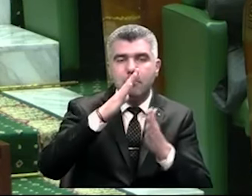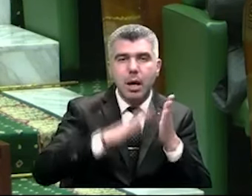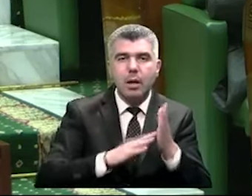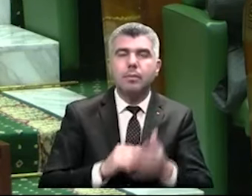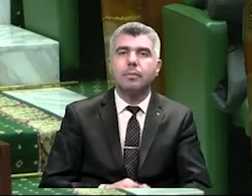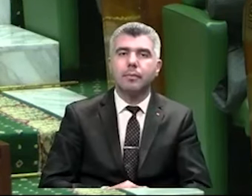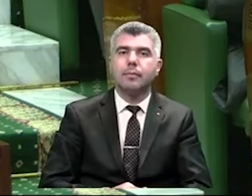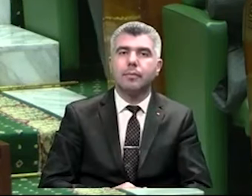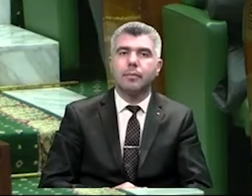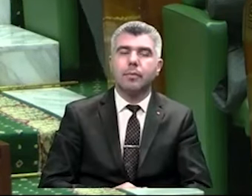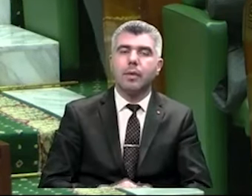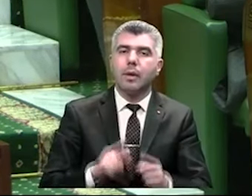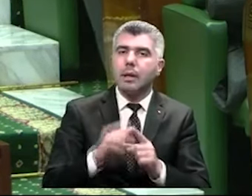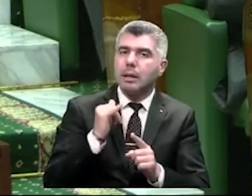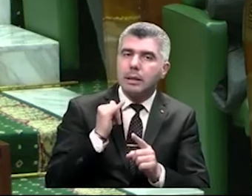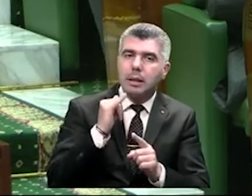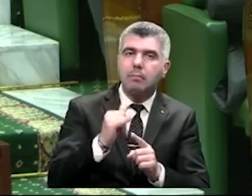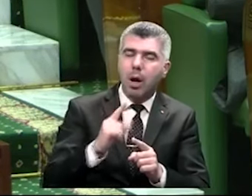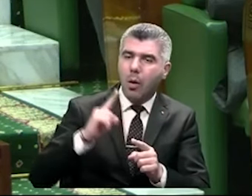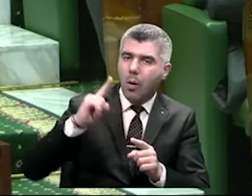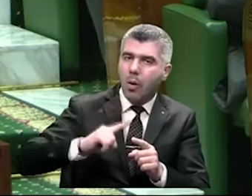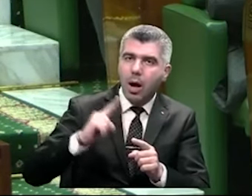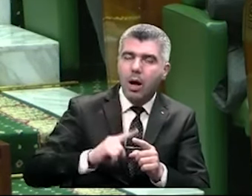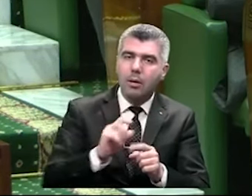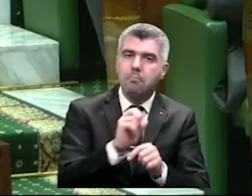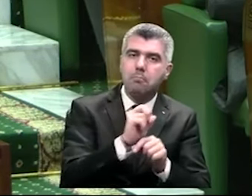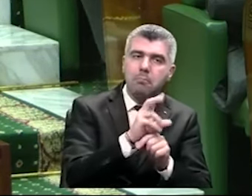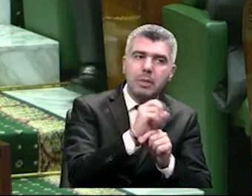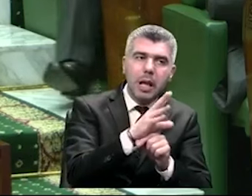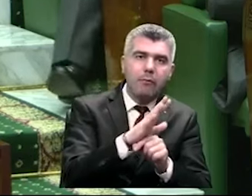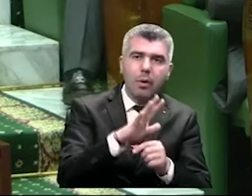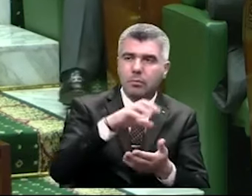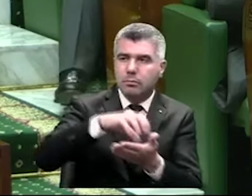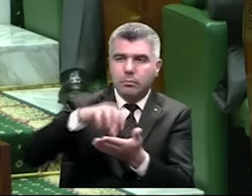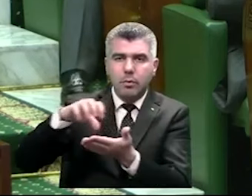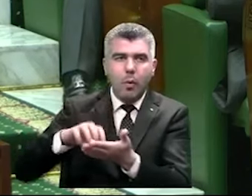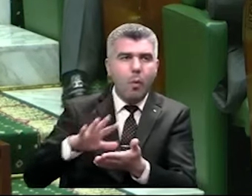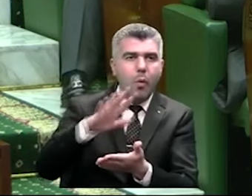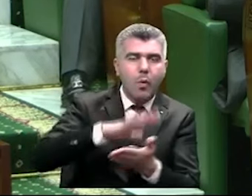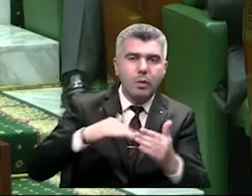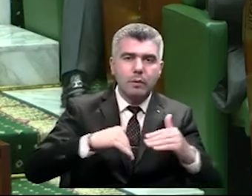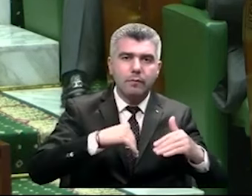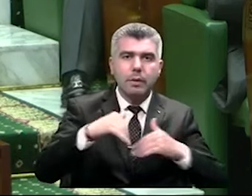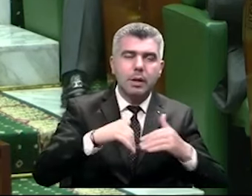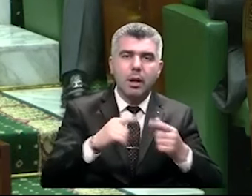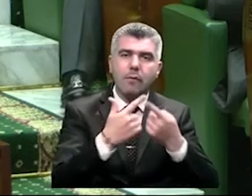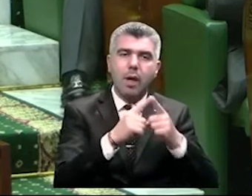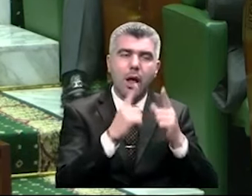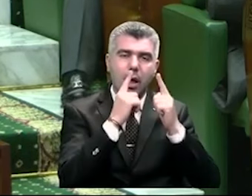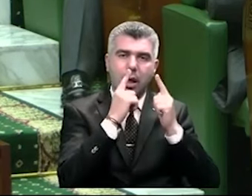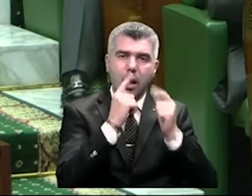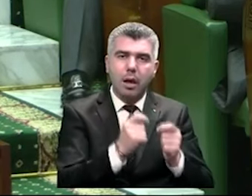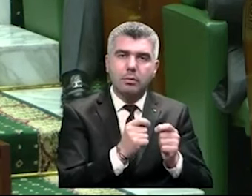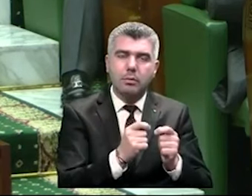اطار التتبع ديالنا اليومي والسفر ديالنا على في كل محاور الطرقيه كن لاحظوا الاوراش مختلف الاقاليم